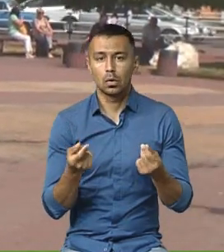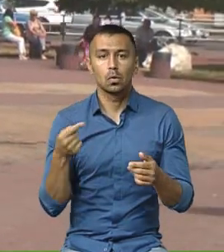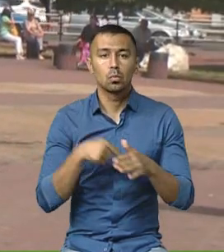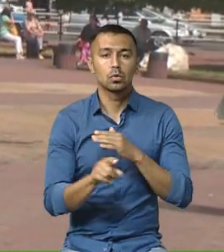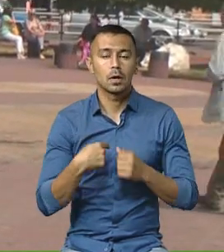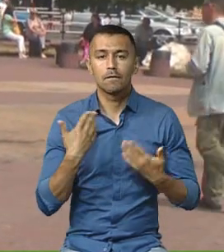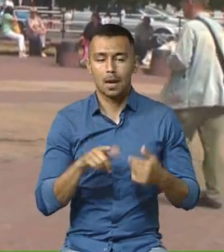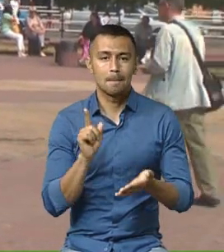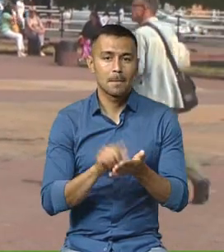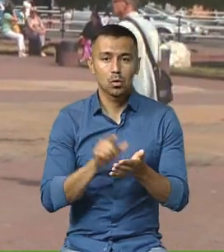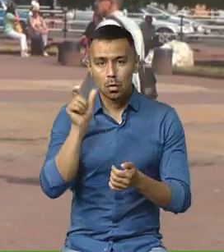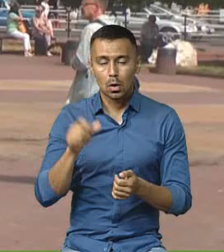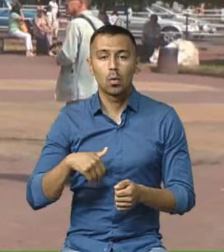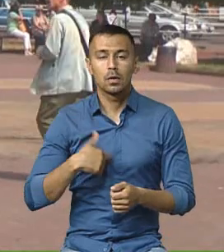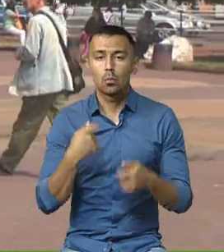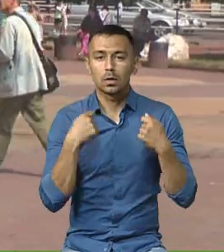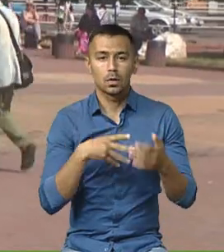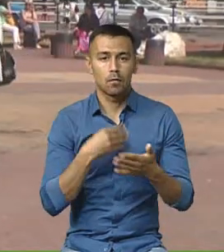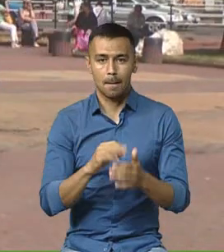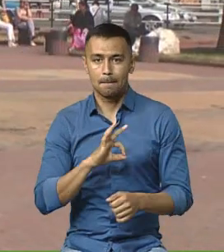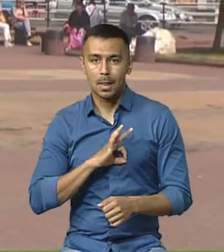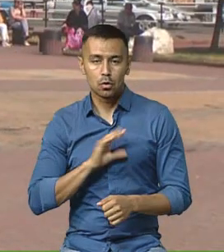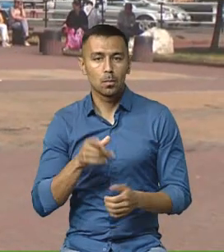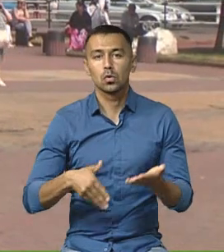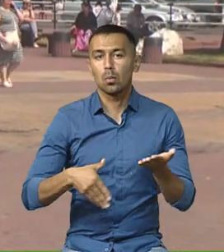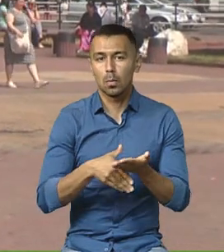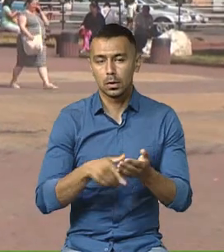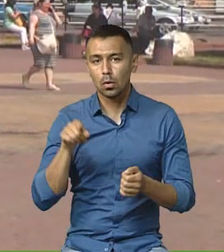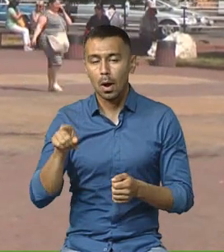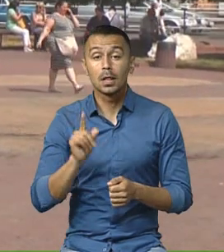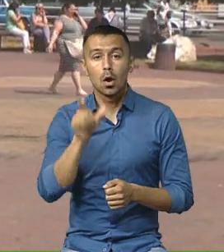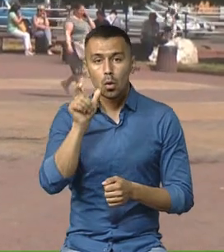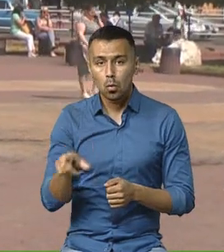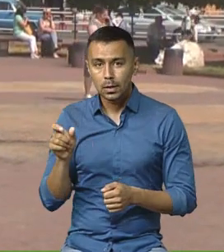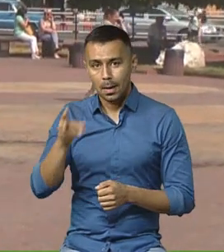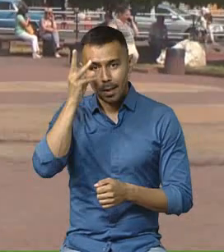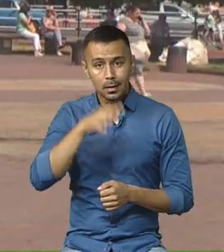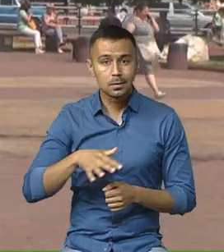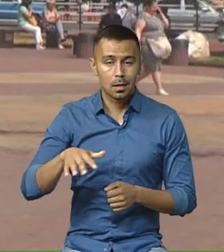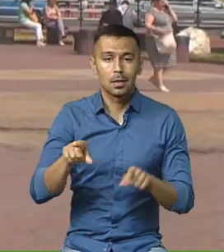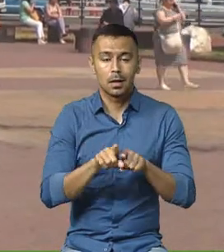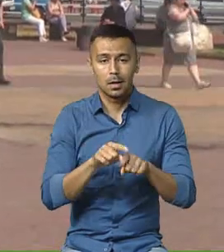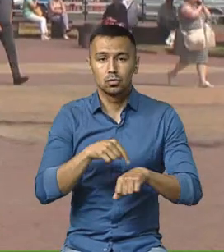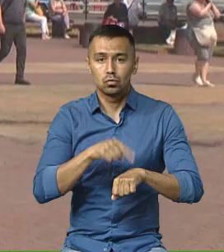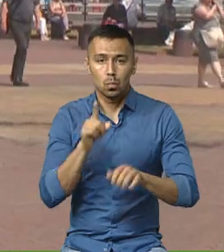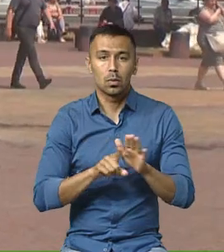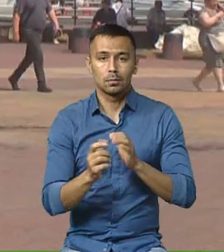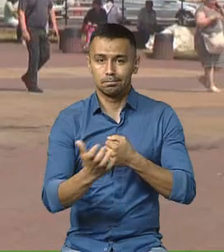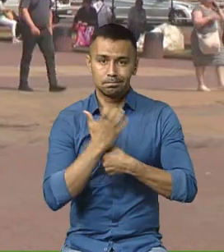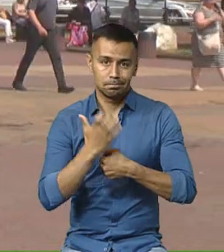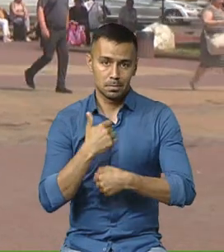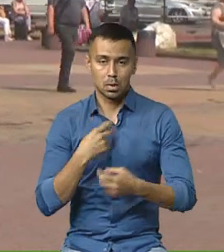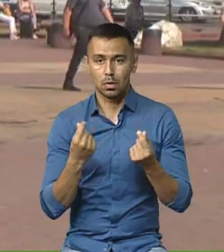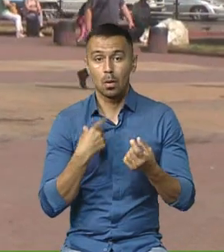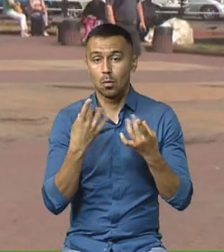що я вже пенсіонер і хотів продати свої медалі, щоб допомогти йому. Але люди, хмельничани, такі чуйні, що почали надсилати мені гроші.